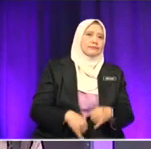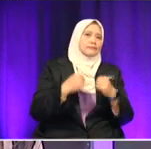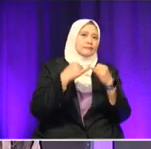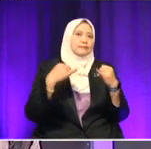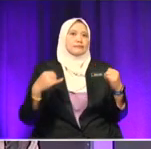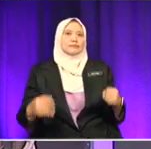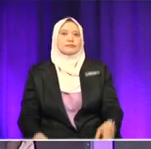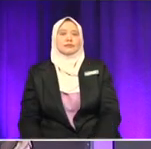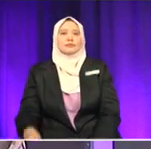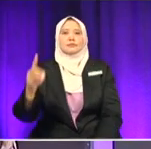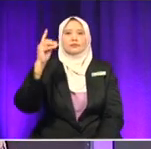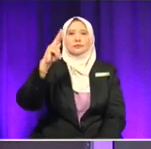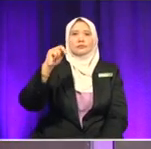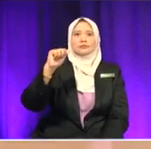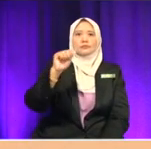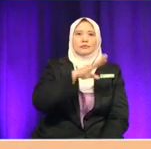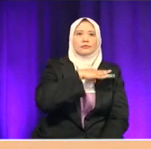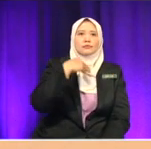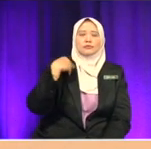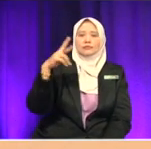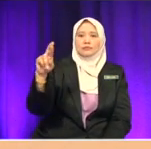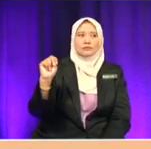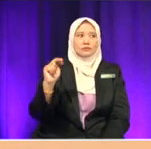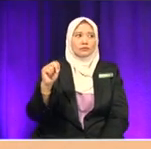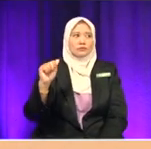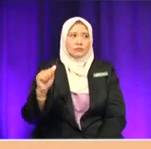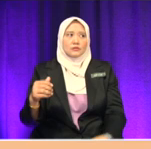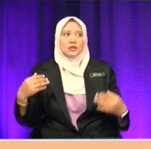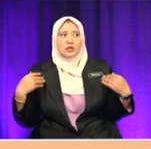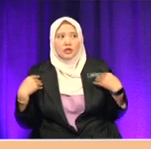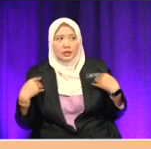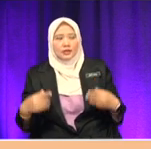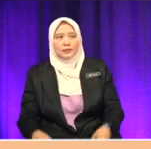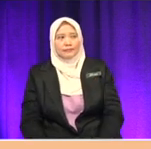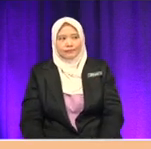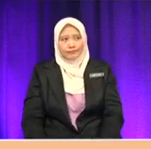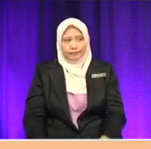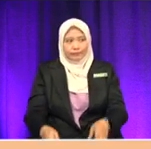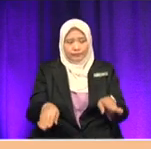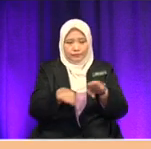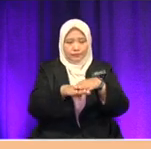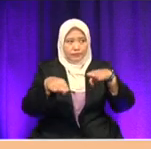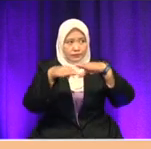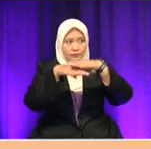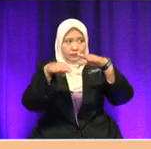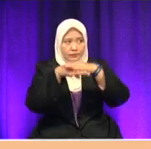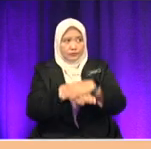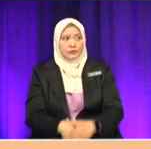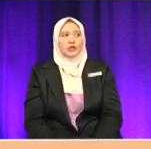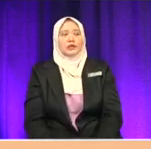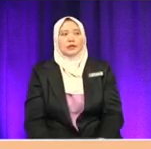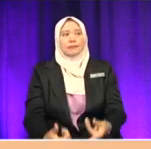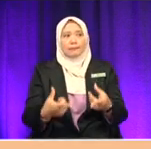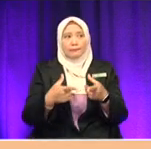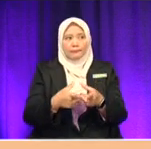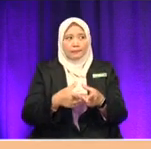juga RNA. Seterusnya, yang ketiga, ia mempunyai lapisan protein kapsid yang menyebabkan virus ia boleh membiak